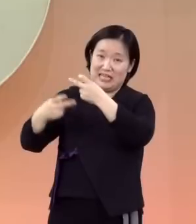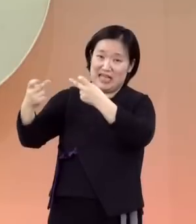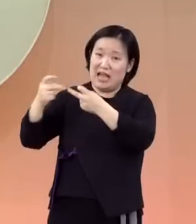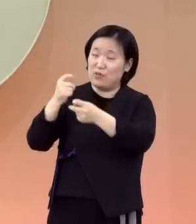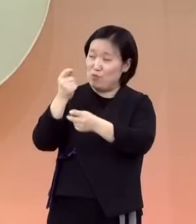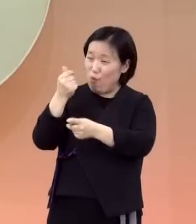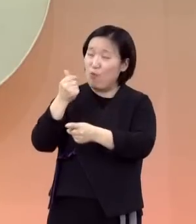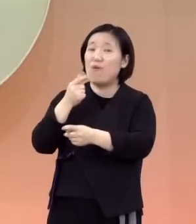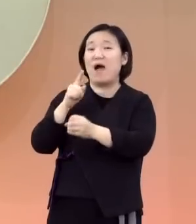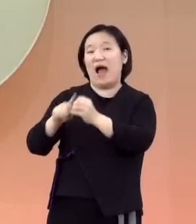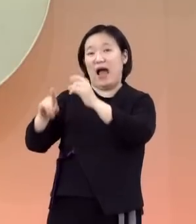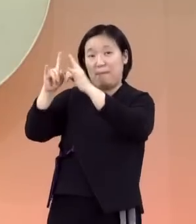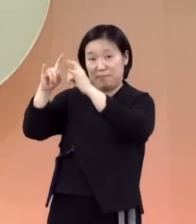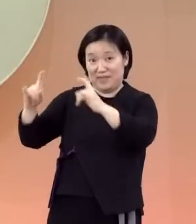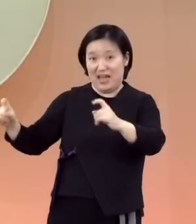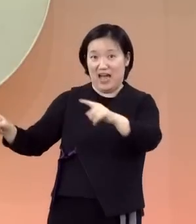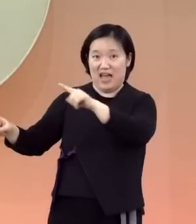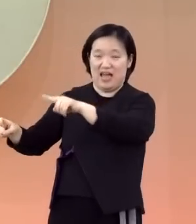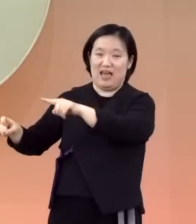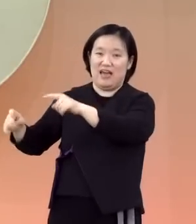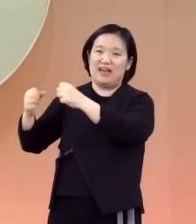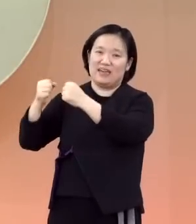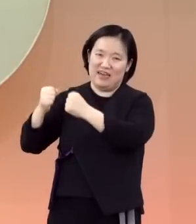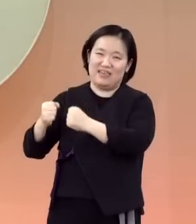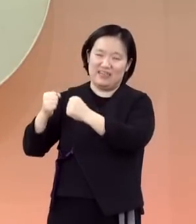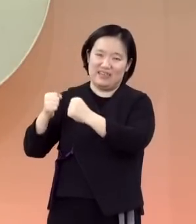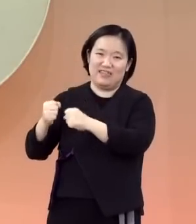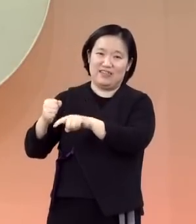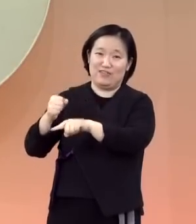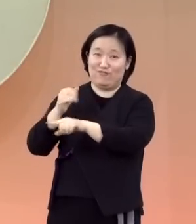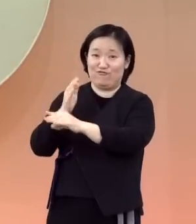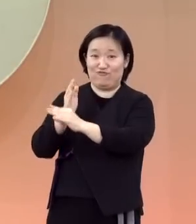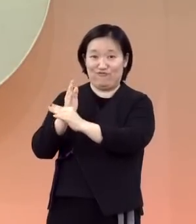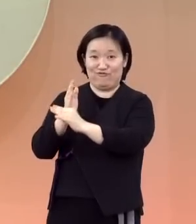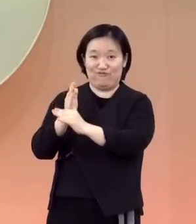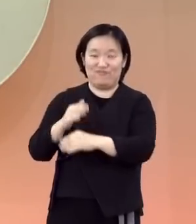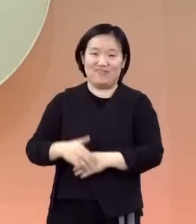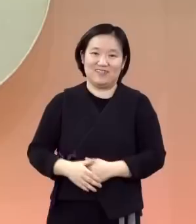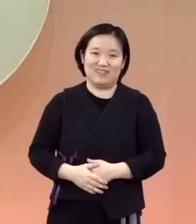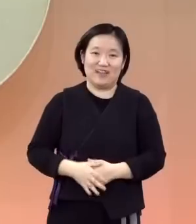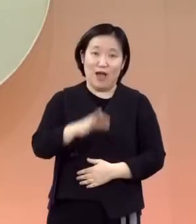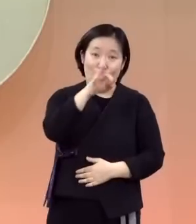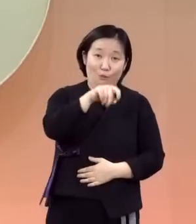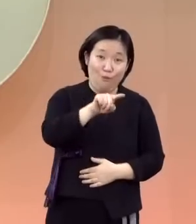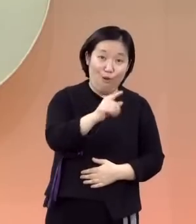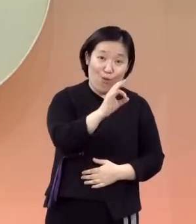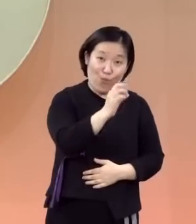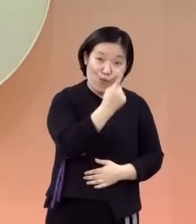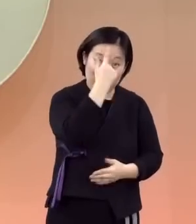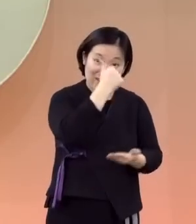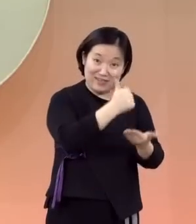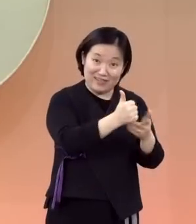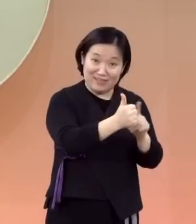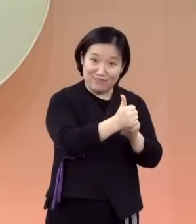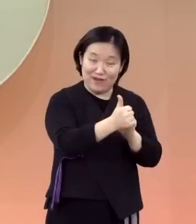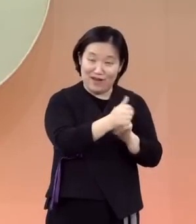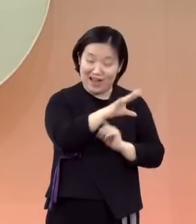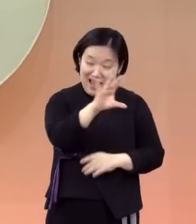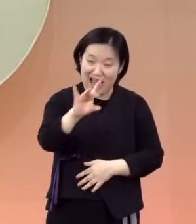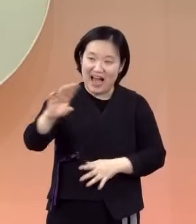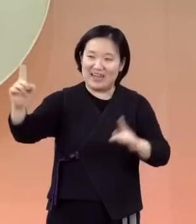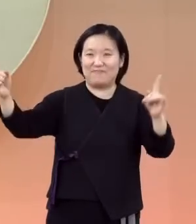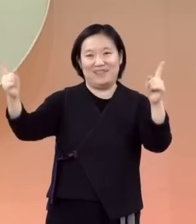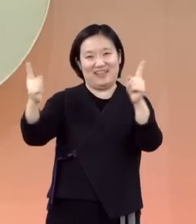건강이악화되어지금은산속깊은곳의작은암자에서편안하게쉬고있다고전해진다. 제가듣기로는그들이원호사주지스님과가끔만난다고하더군요 .